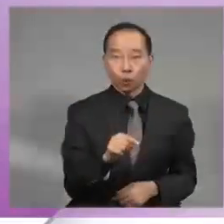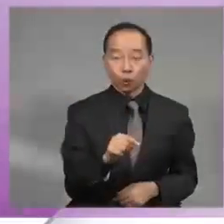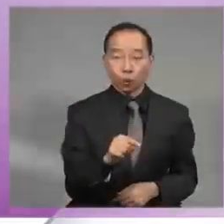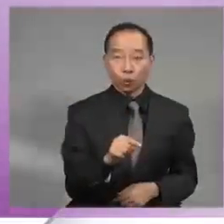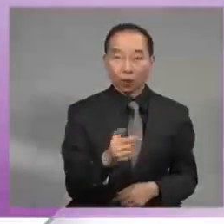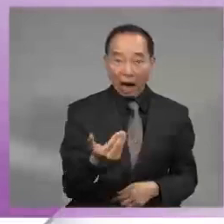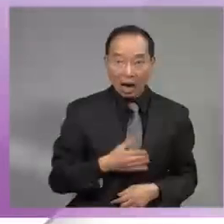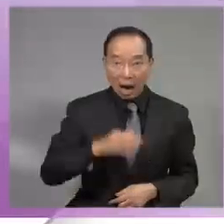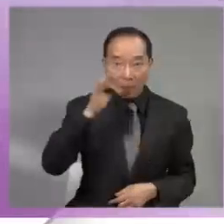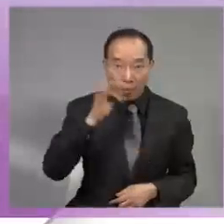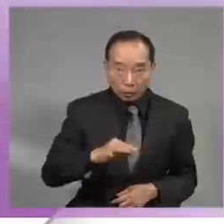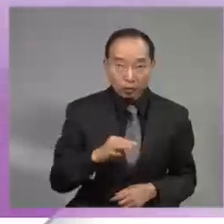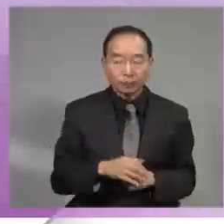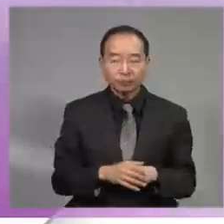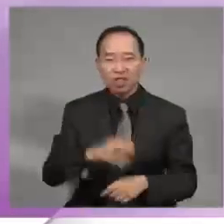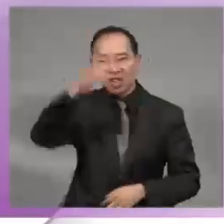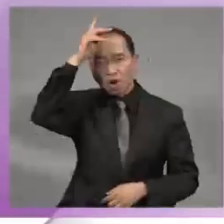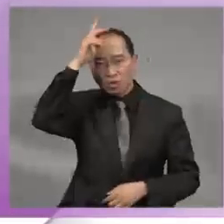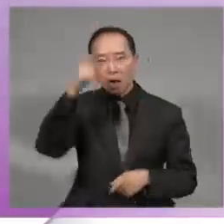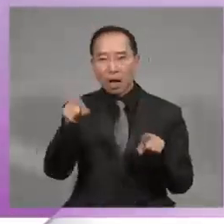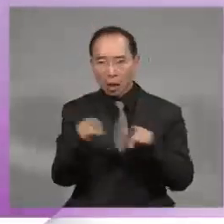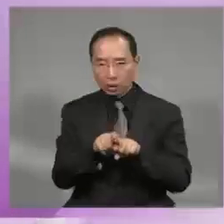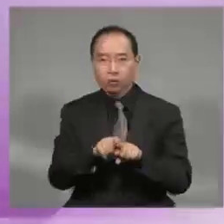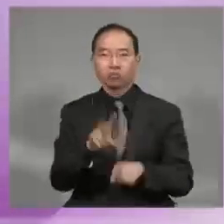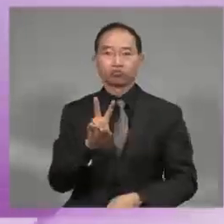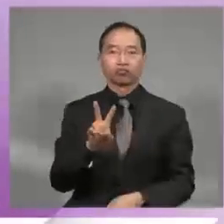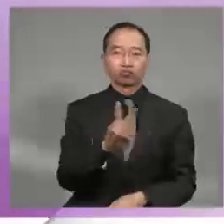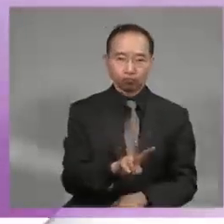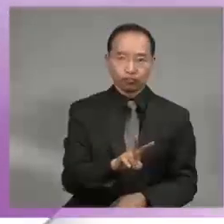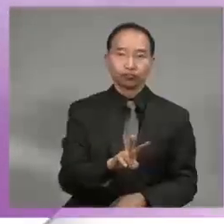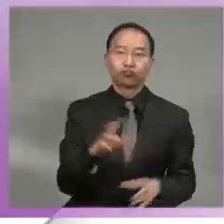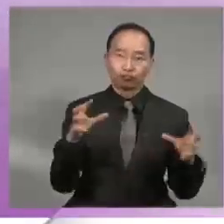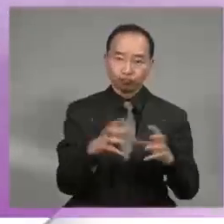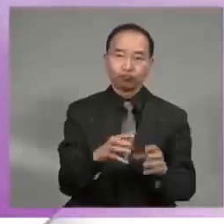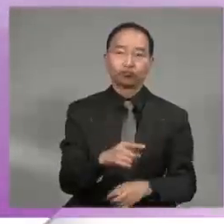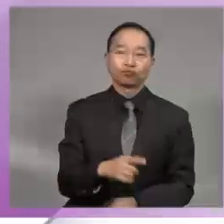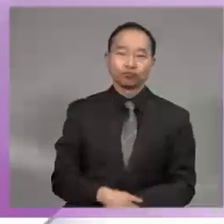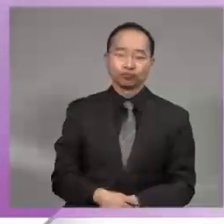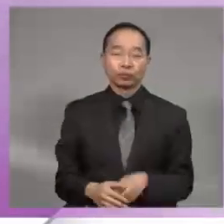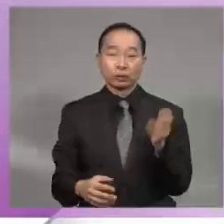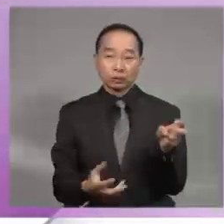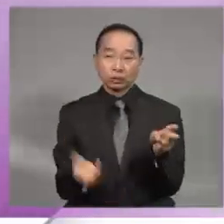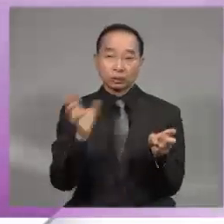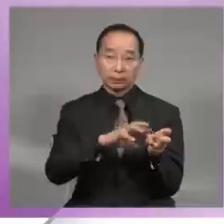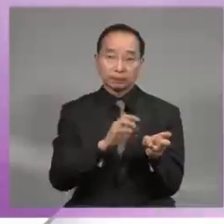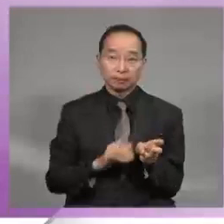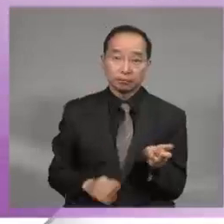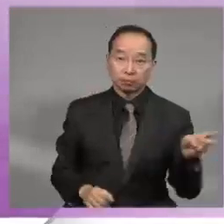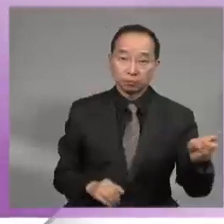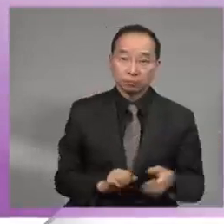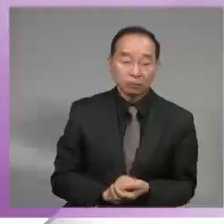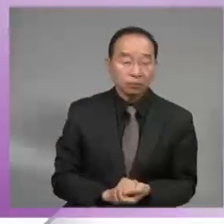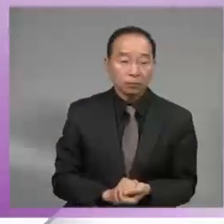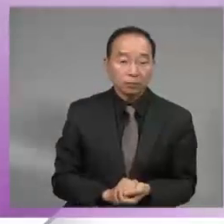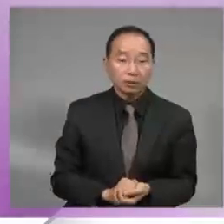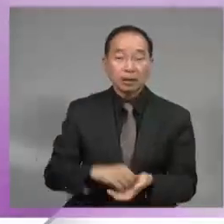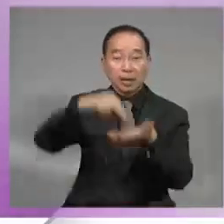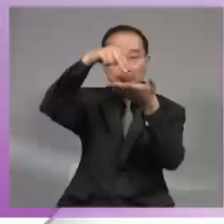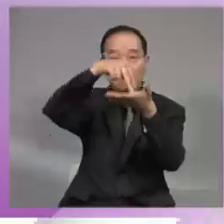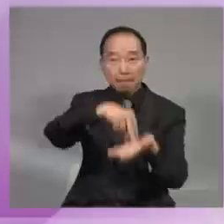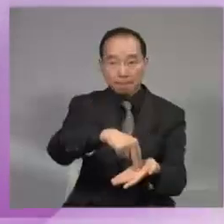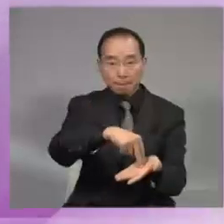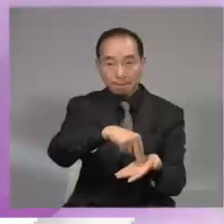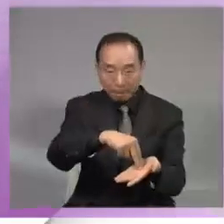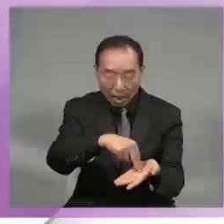아까 보셨던 전복한 경찰관분들도 함께 참여하시게 됩니다. 예. 네. 자, 이제 엘리베이터에서 내렸네요. 네.